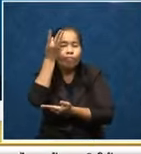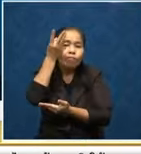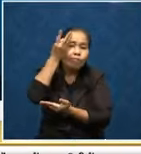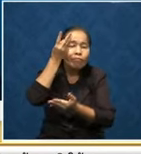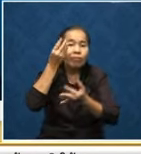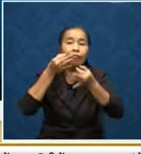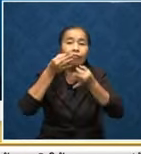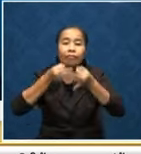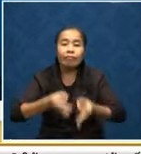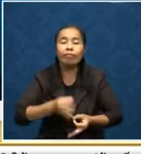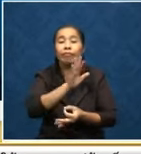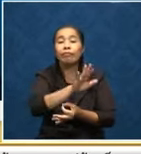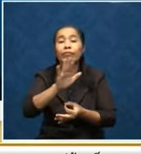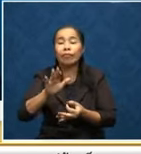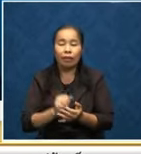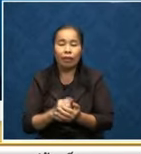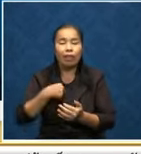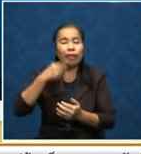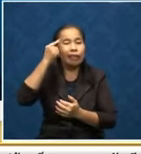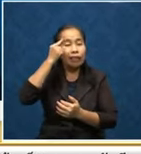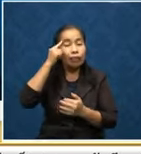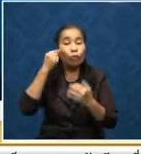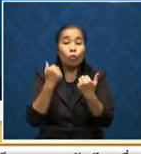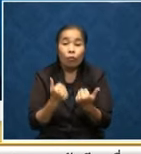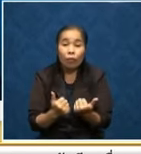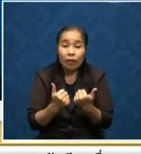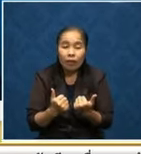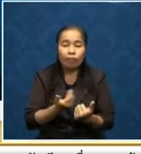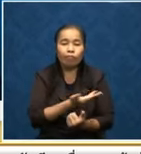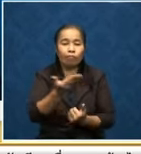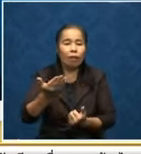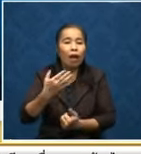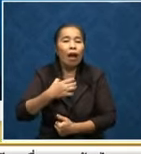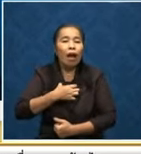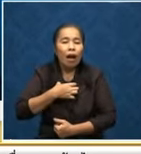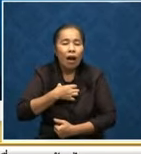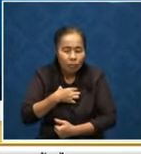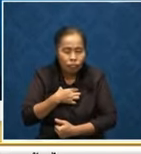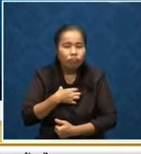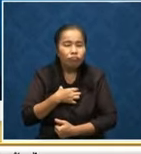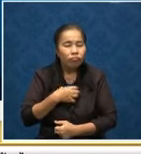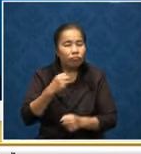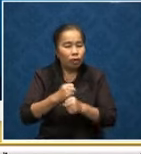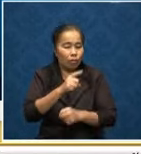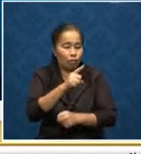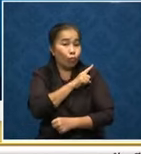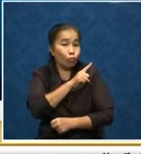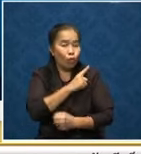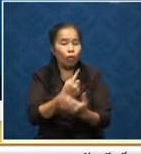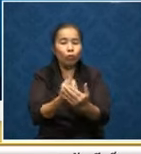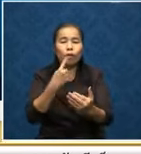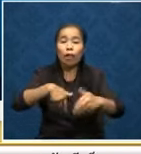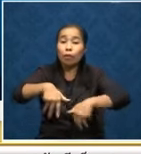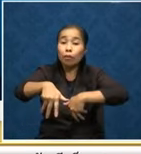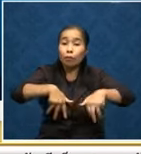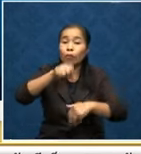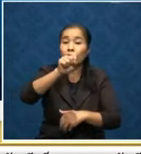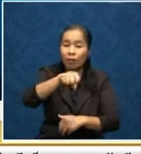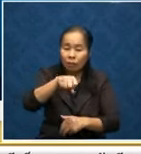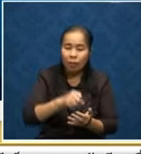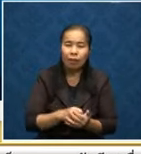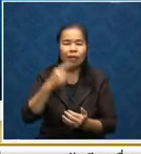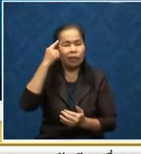ซึ่งผมคิดว่าวันนี้เป็นยัตติที่พวกเราต้องการทำหน้าที่ในฐานะตัวแทนปวงชนชาวไทยกันอย่างเต็มที่คิดว่าเ